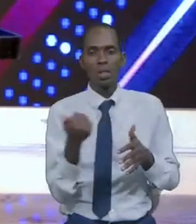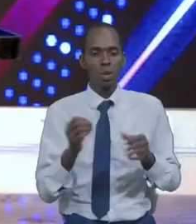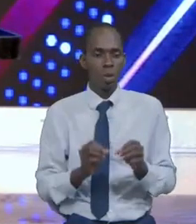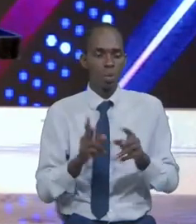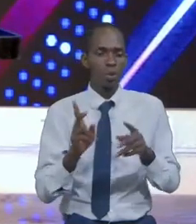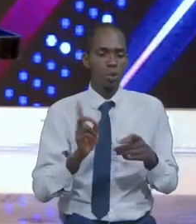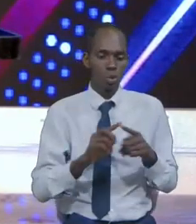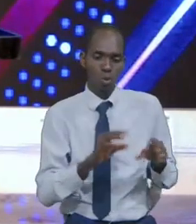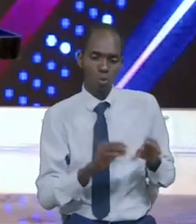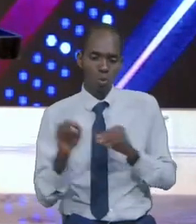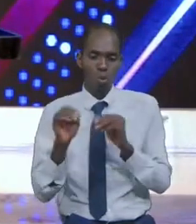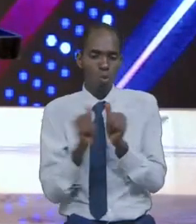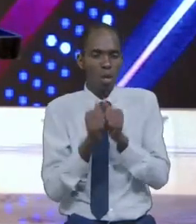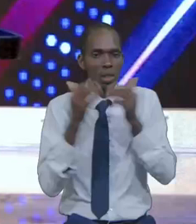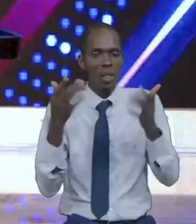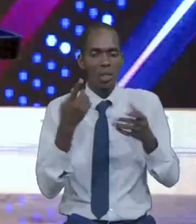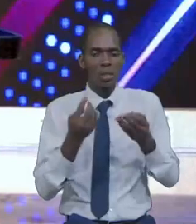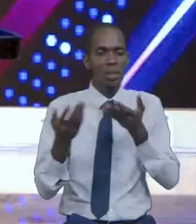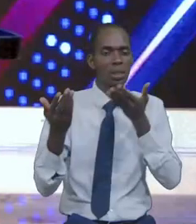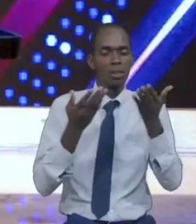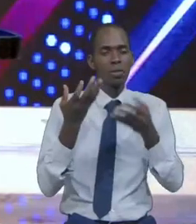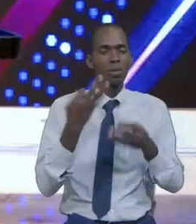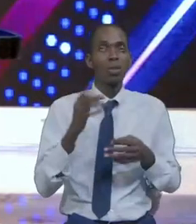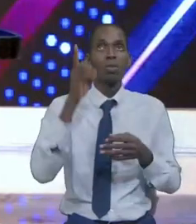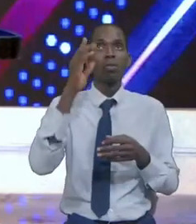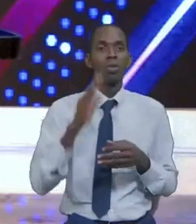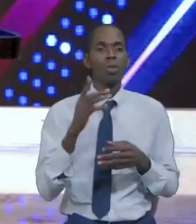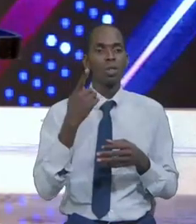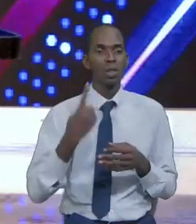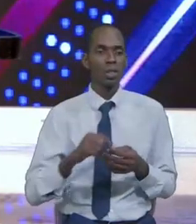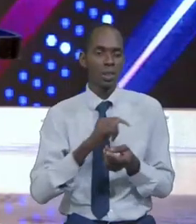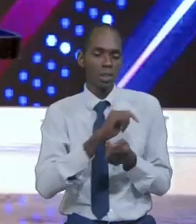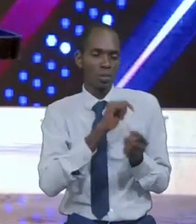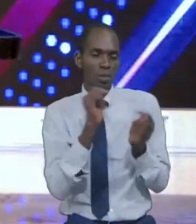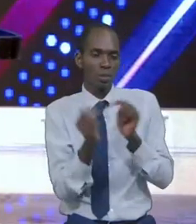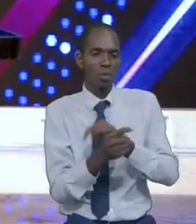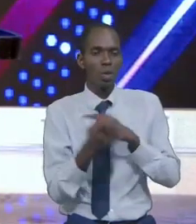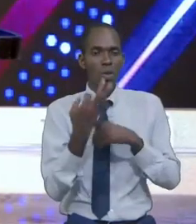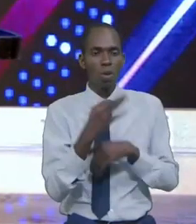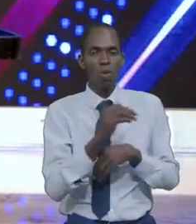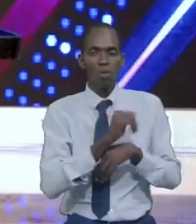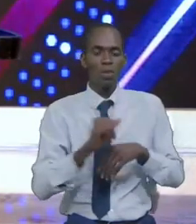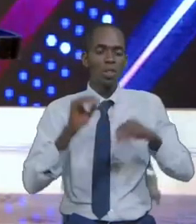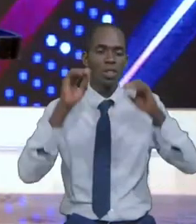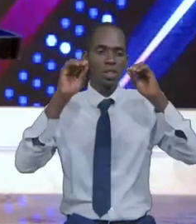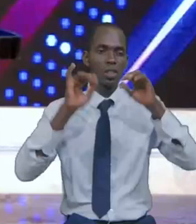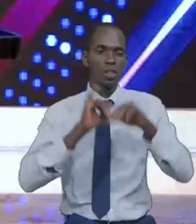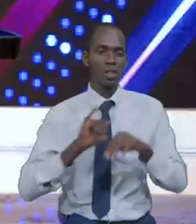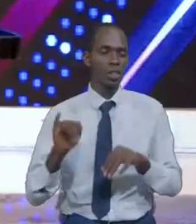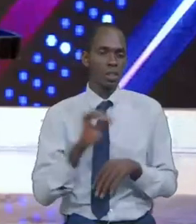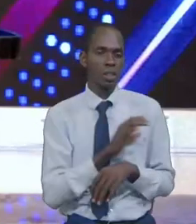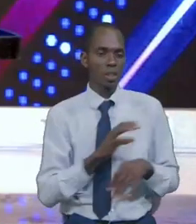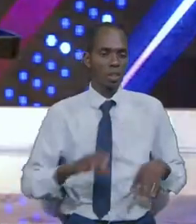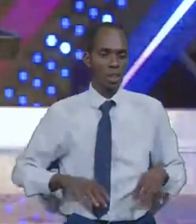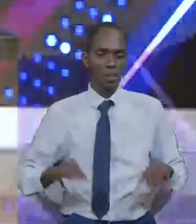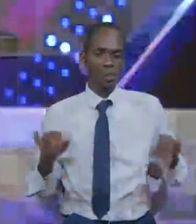se gaspiller sans le service de Dieu. Alors, on voit la transformation d'un serviteur qui enseigne la